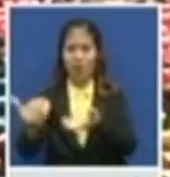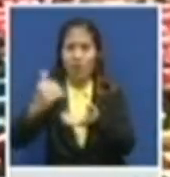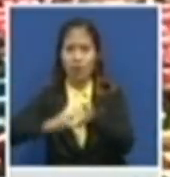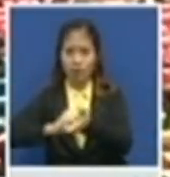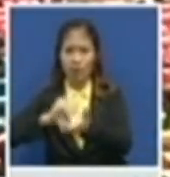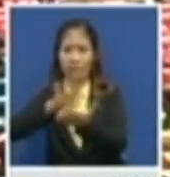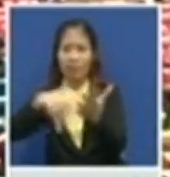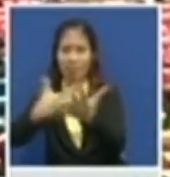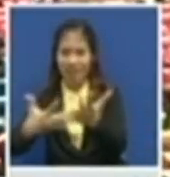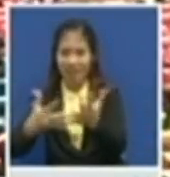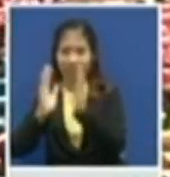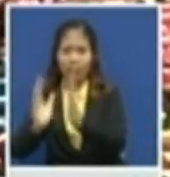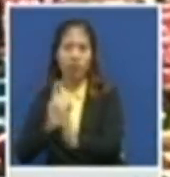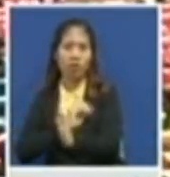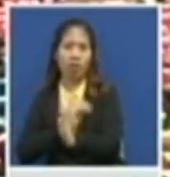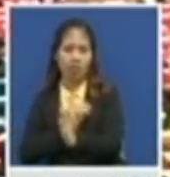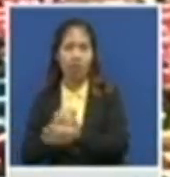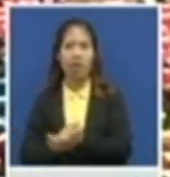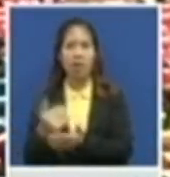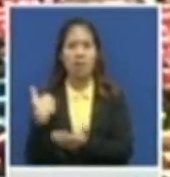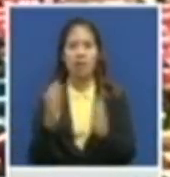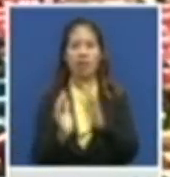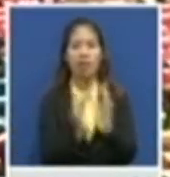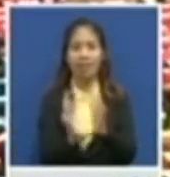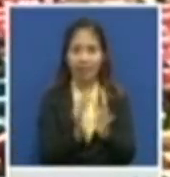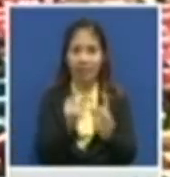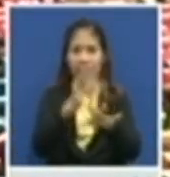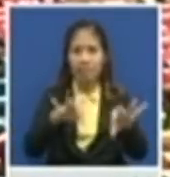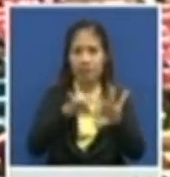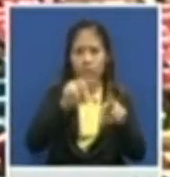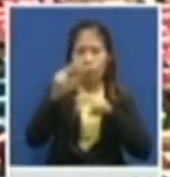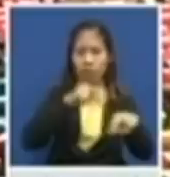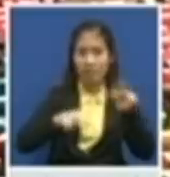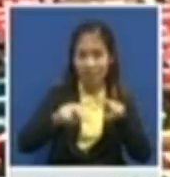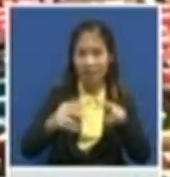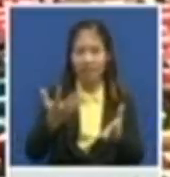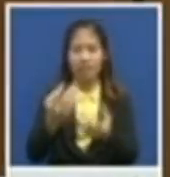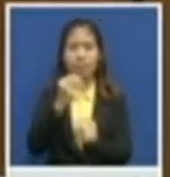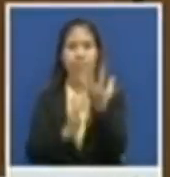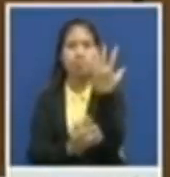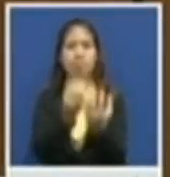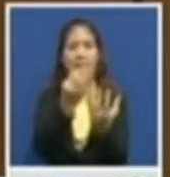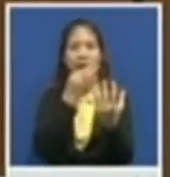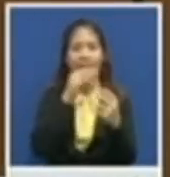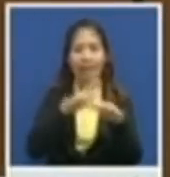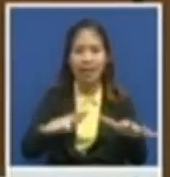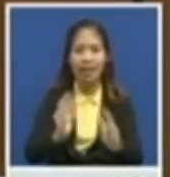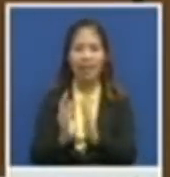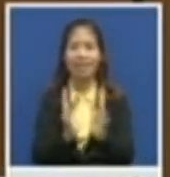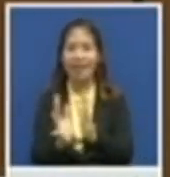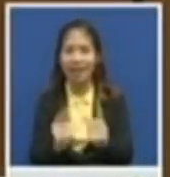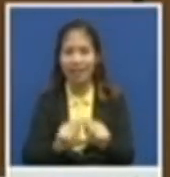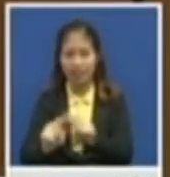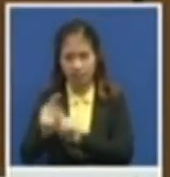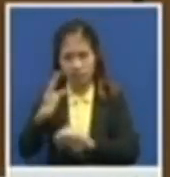ไม่ใช่ภาษีรายได้ส่วนบุคคลแต่ว่าท่านก็พูดกลางสภานะครับว่าคนเสียรายได้ในส่วนบุคคลเนี่ยมันน้อยนะครับตำหนิคนจนผมว่าเรื่องนี้ไม่ค่อยโ